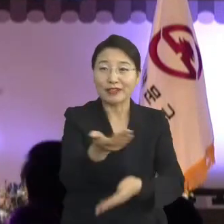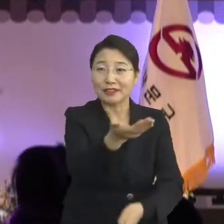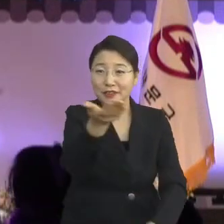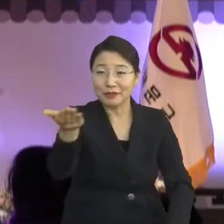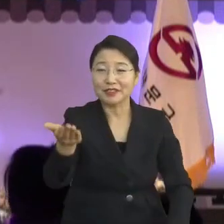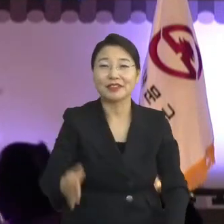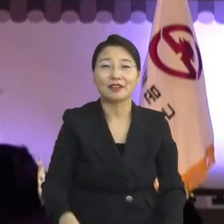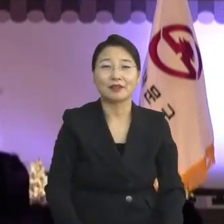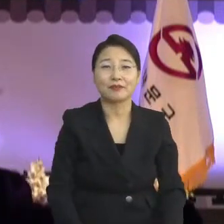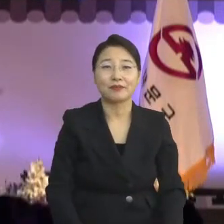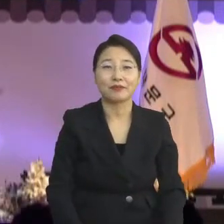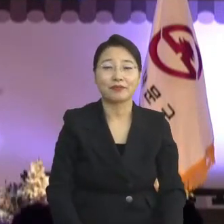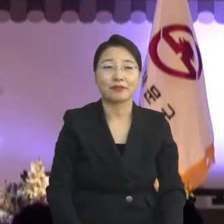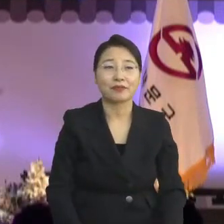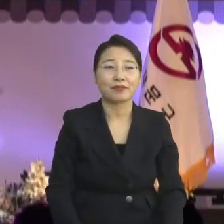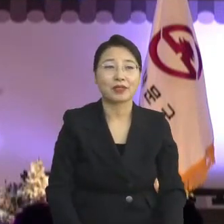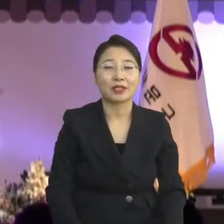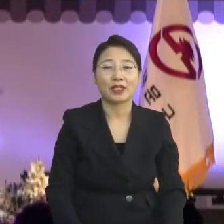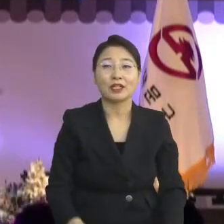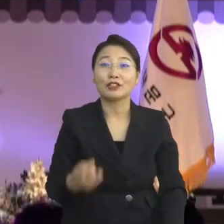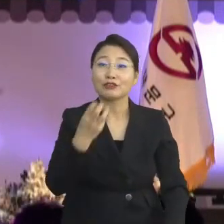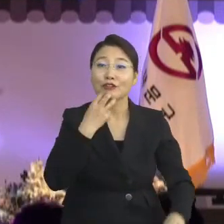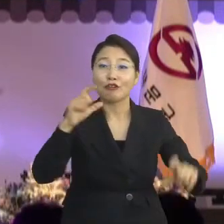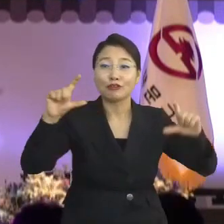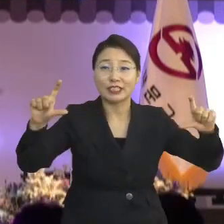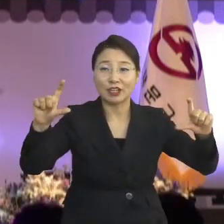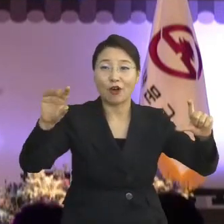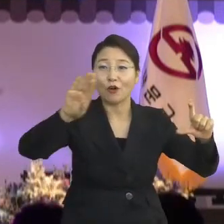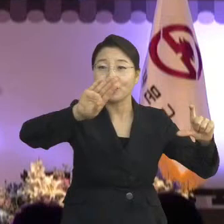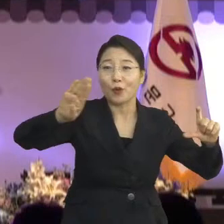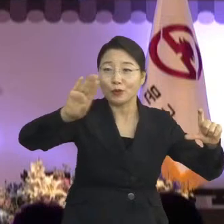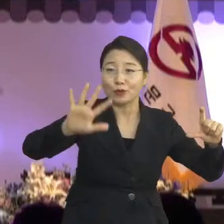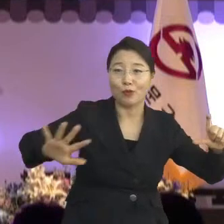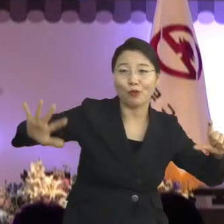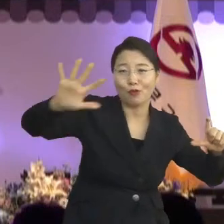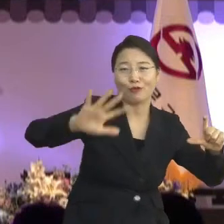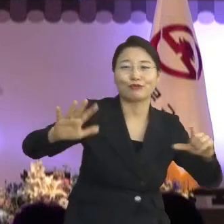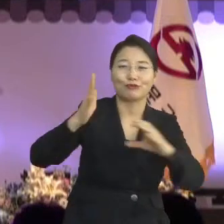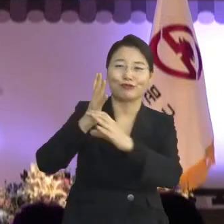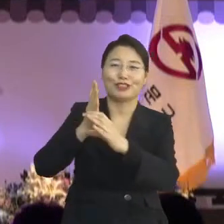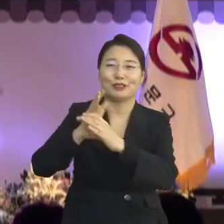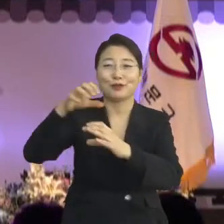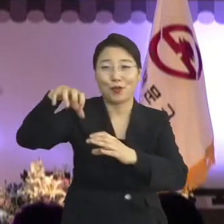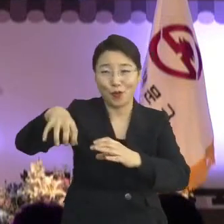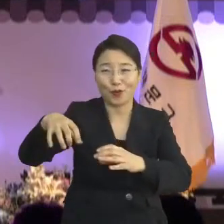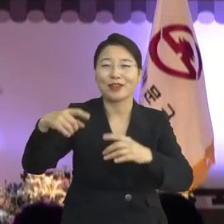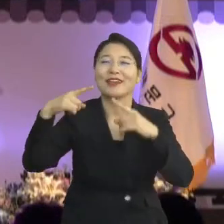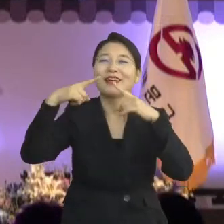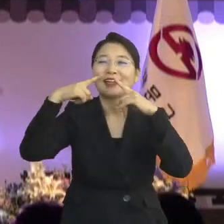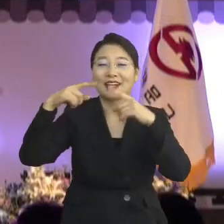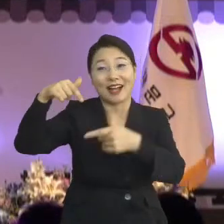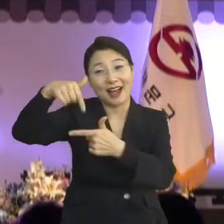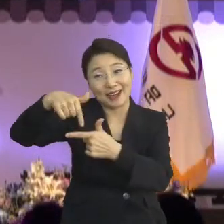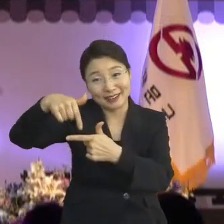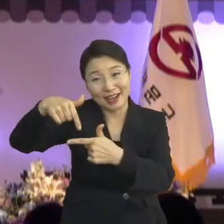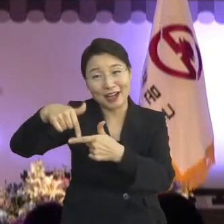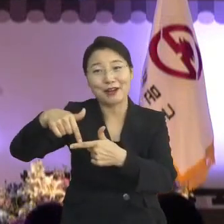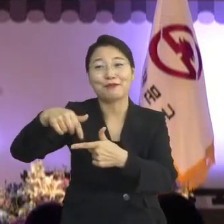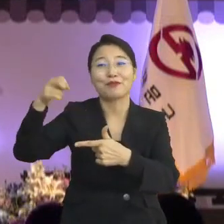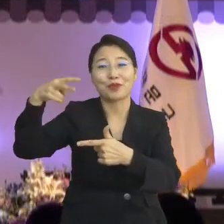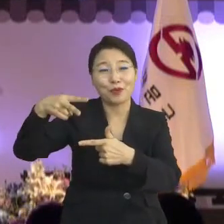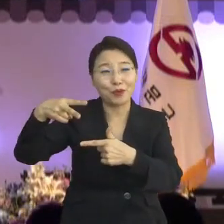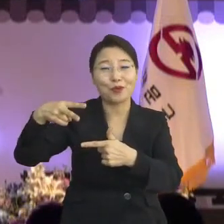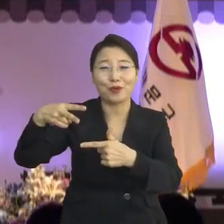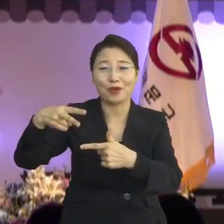여러분, 동부권역의 중심이 어디인지 아십니까? 앞으로 서울은 제가 볼 때 강남과 서부와